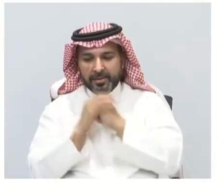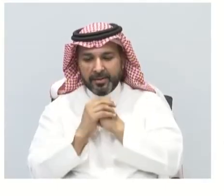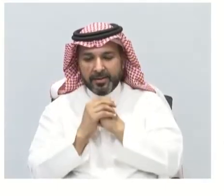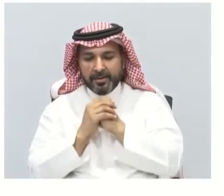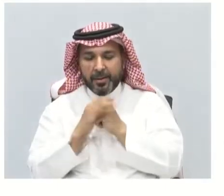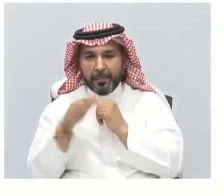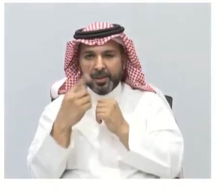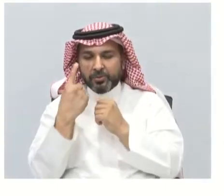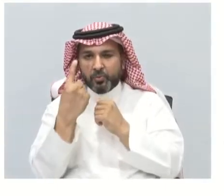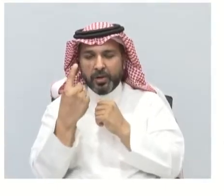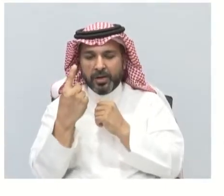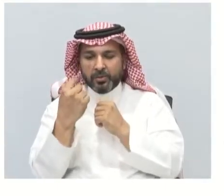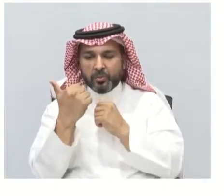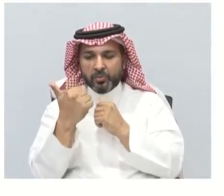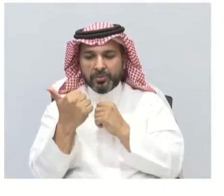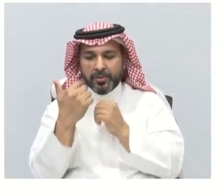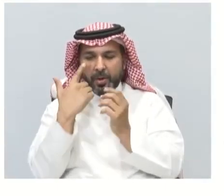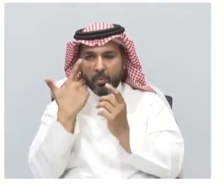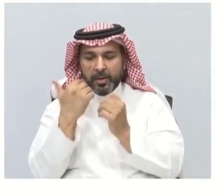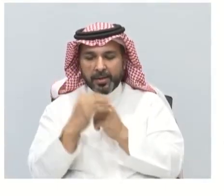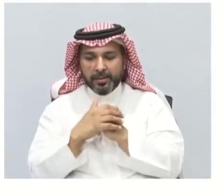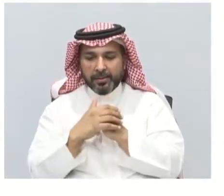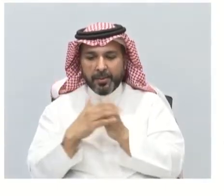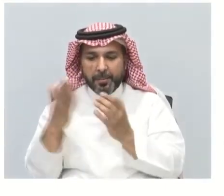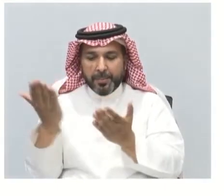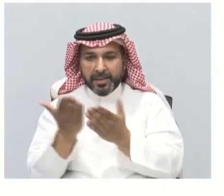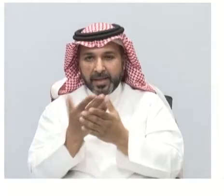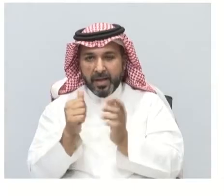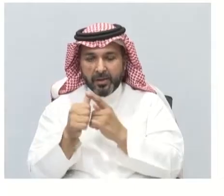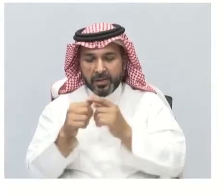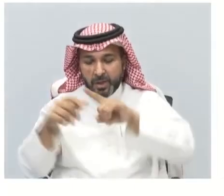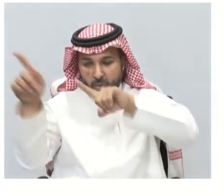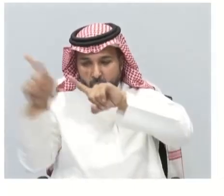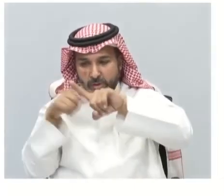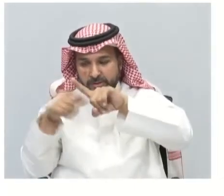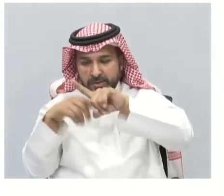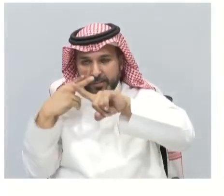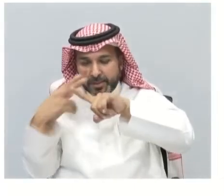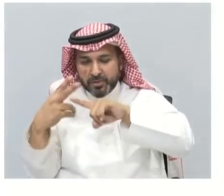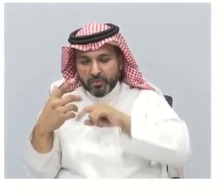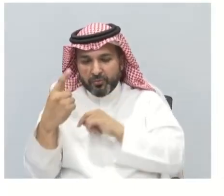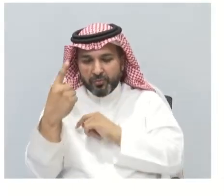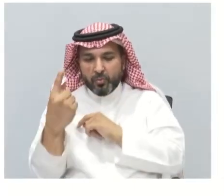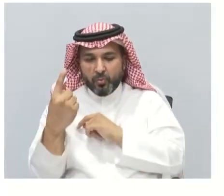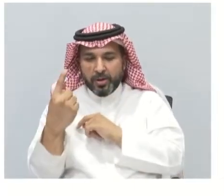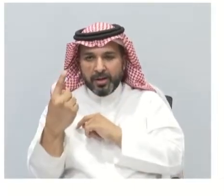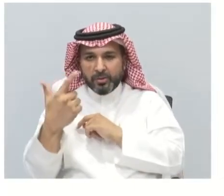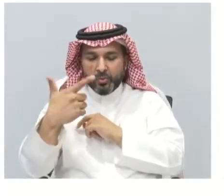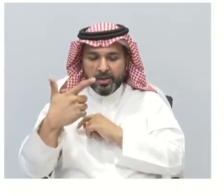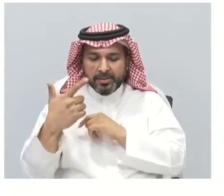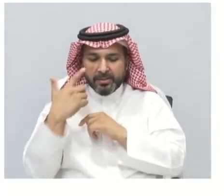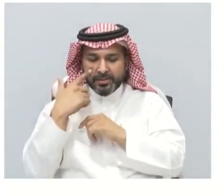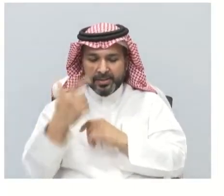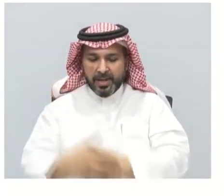بي اللي هي 17 النقطه بي اللي هي واح س بعد ما نوصل بين هاتين النقطتين بمستقيم ناخذ او ننشئ